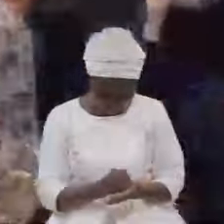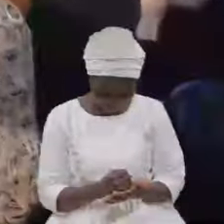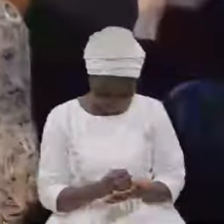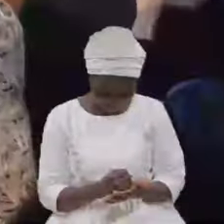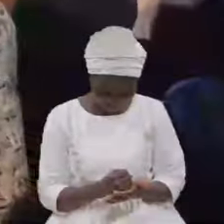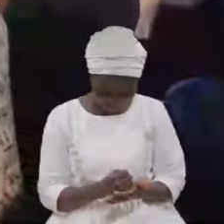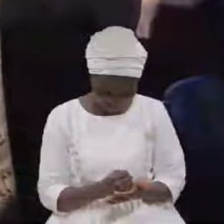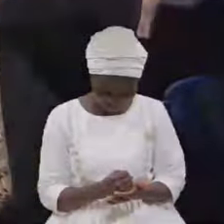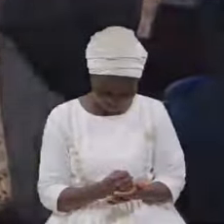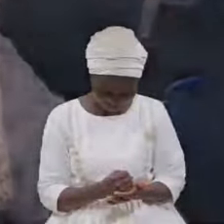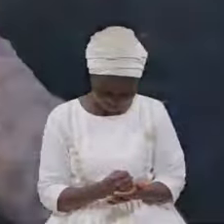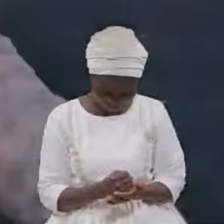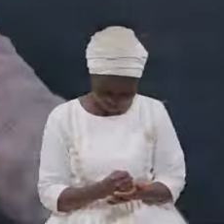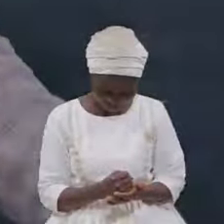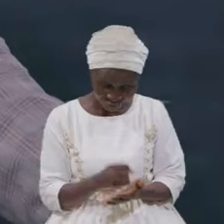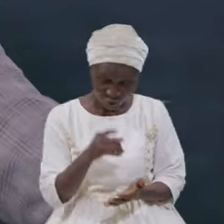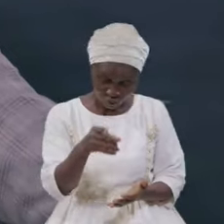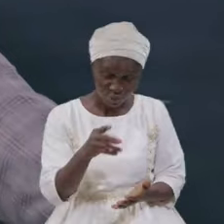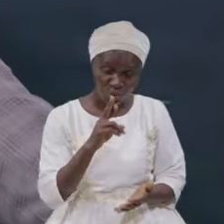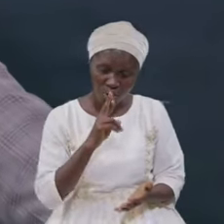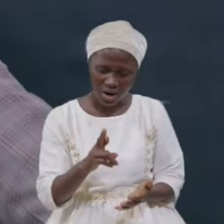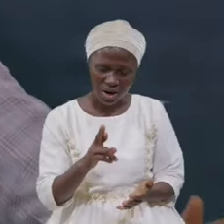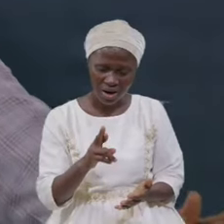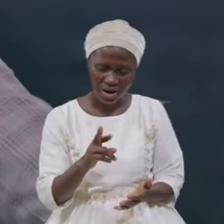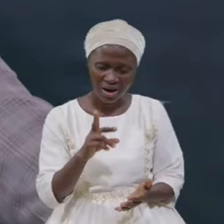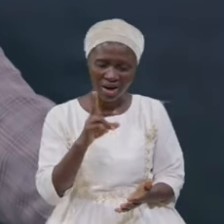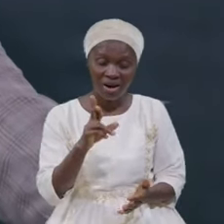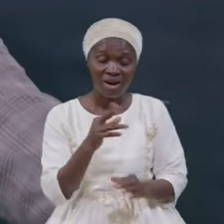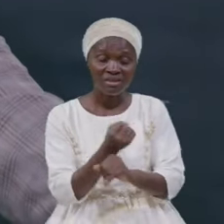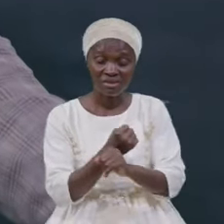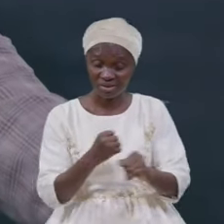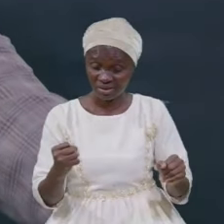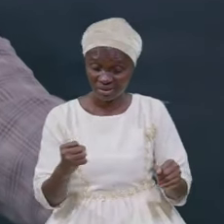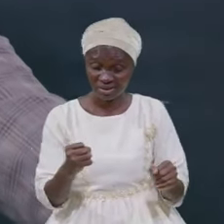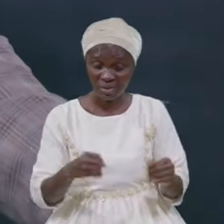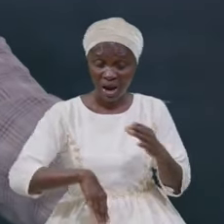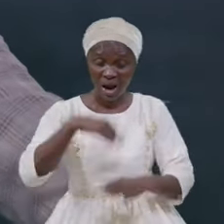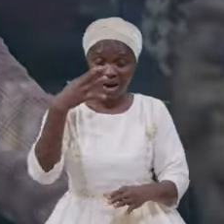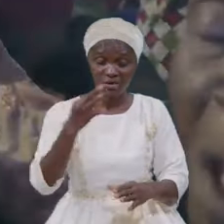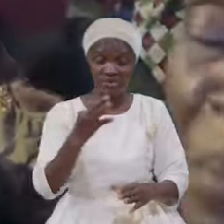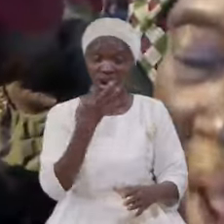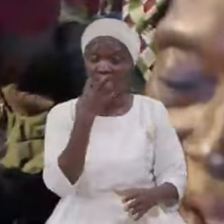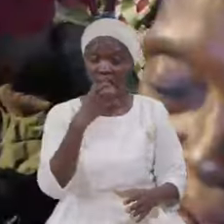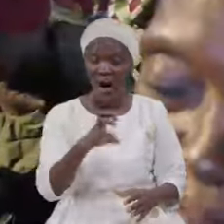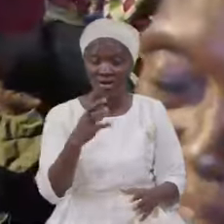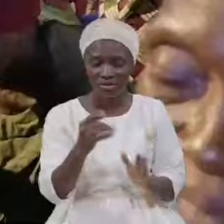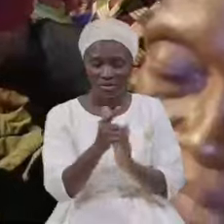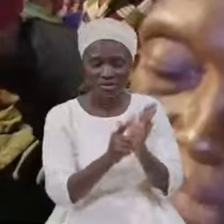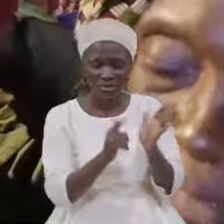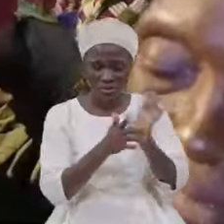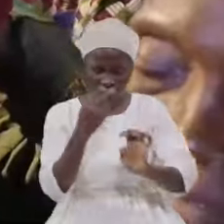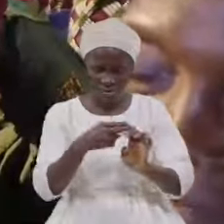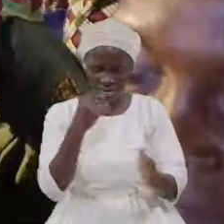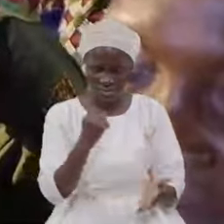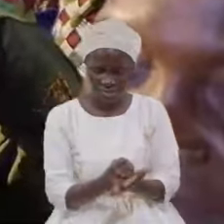Tu es racheté de la malédiction de la loi. Toute maladie, complètement guérie.